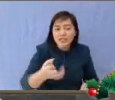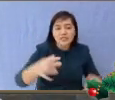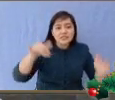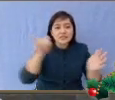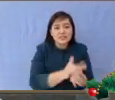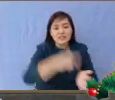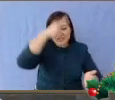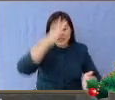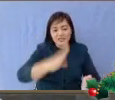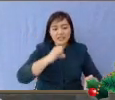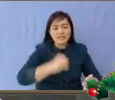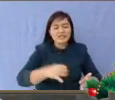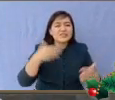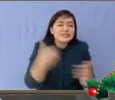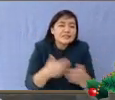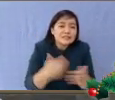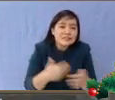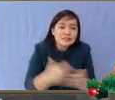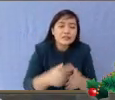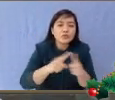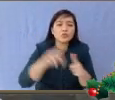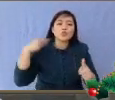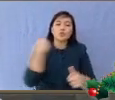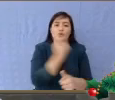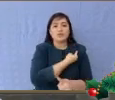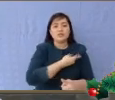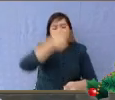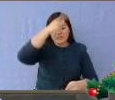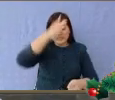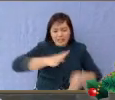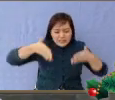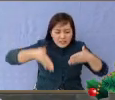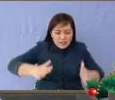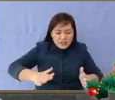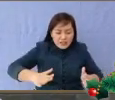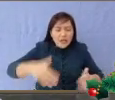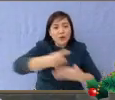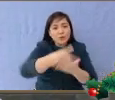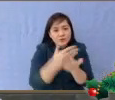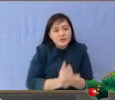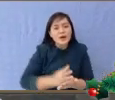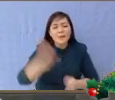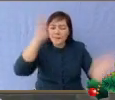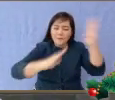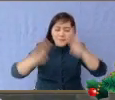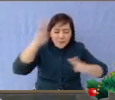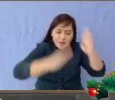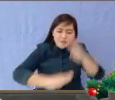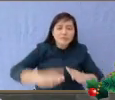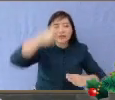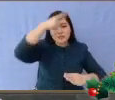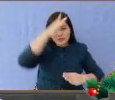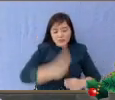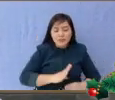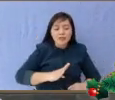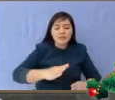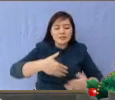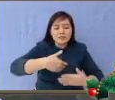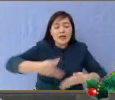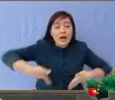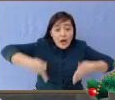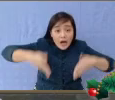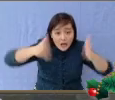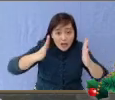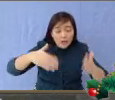God allows some problems. God allows some troubles. God allows some persecutions. God allows some hardship in life